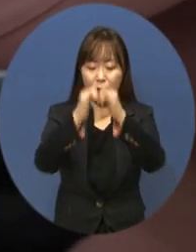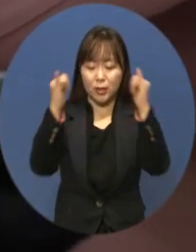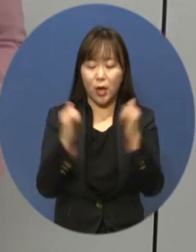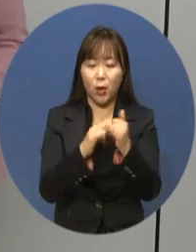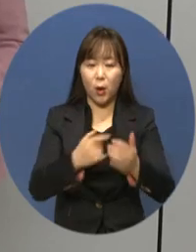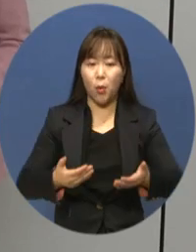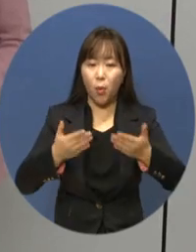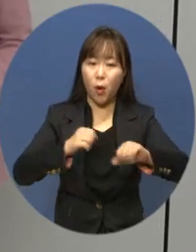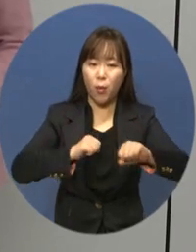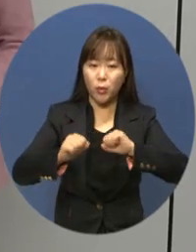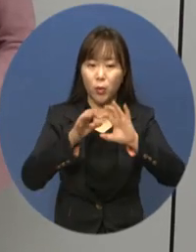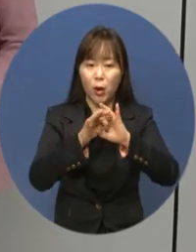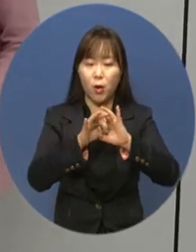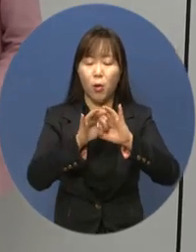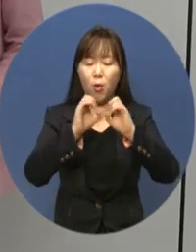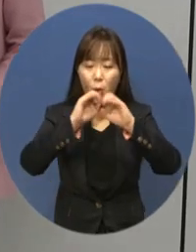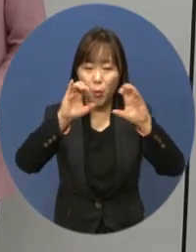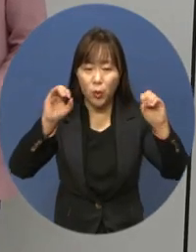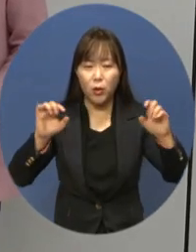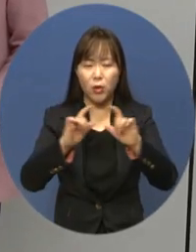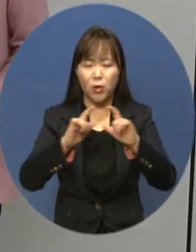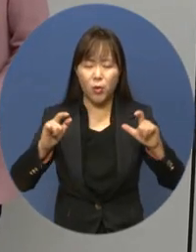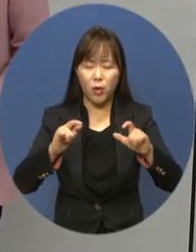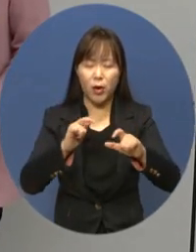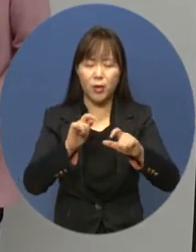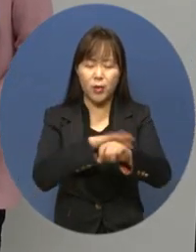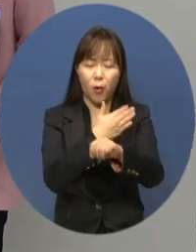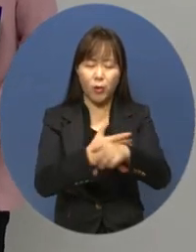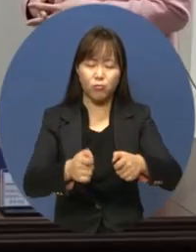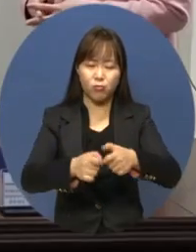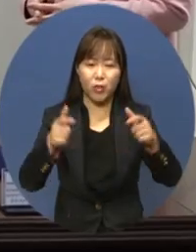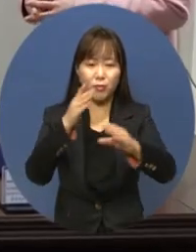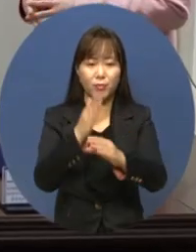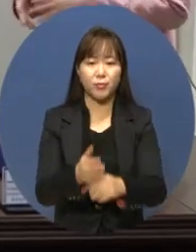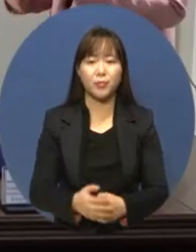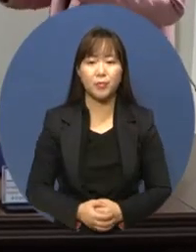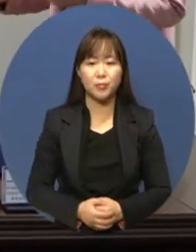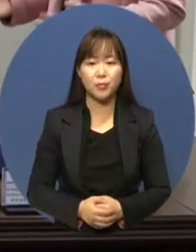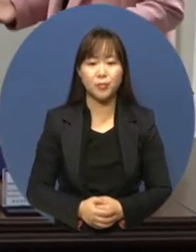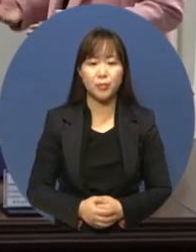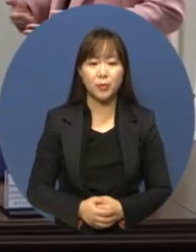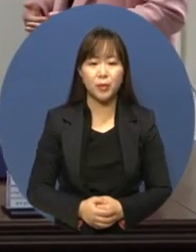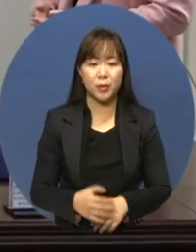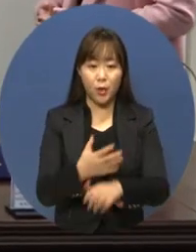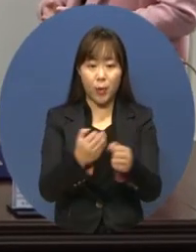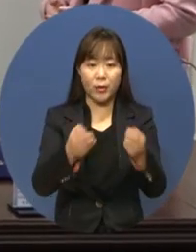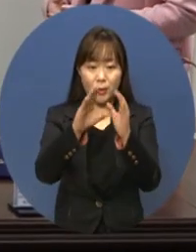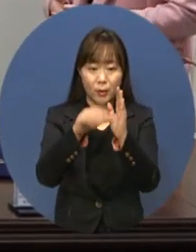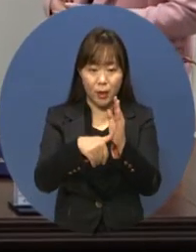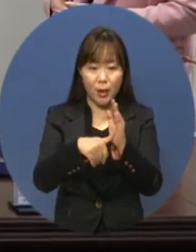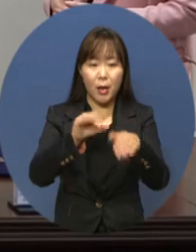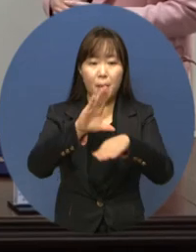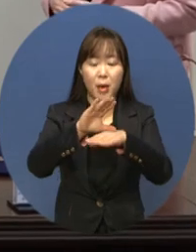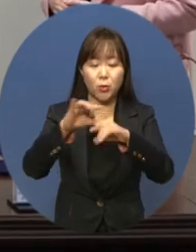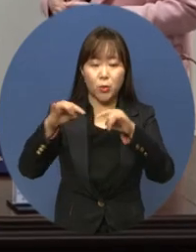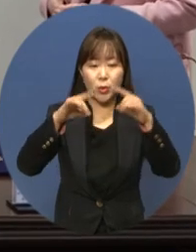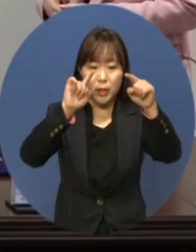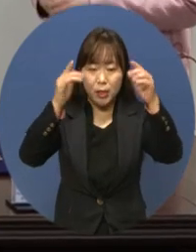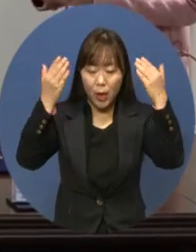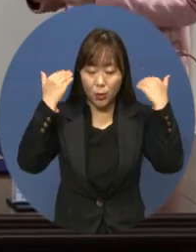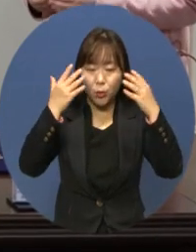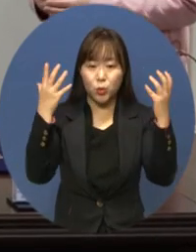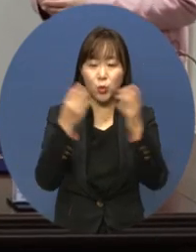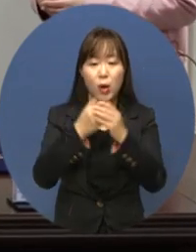지역사회공헌활동에 대한 언론 홍보 등 역량을 넓혀가고 있습니다. 한편 이날 협약식에서는